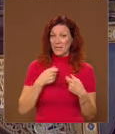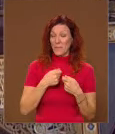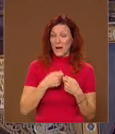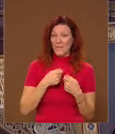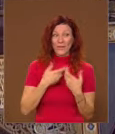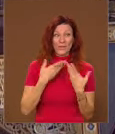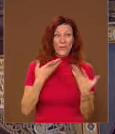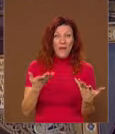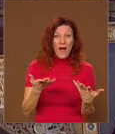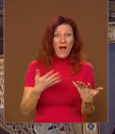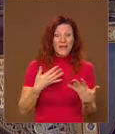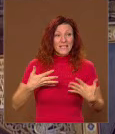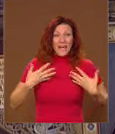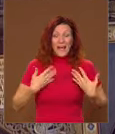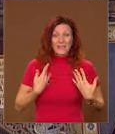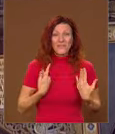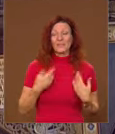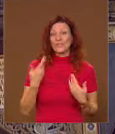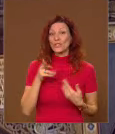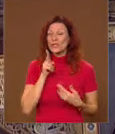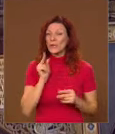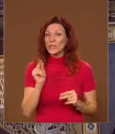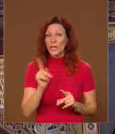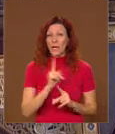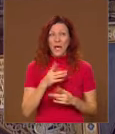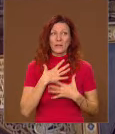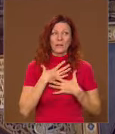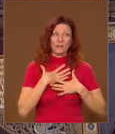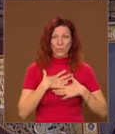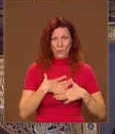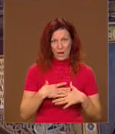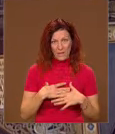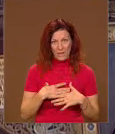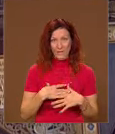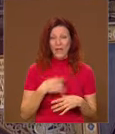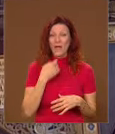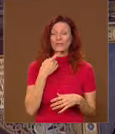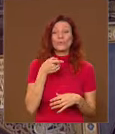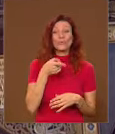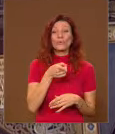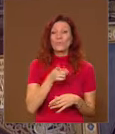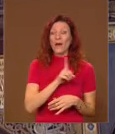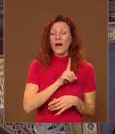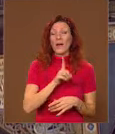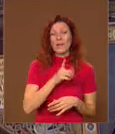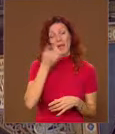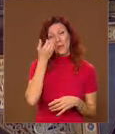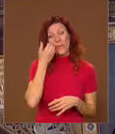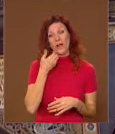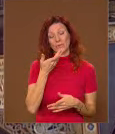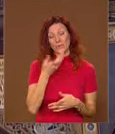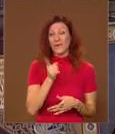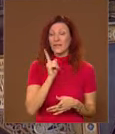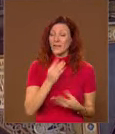с въздишки, понеже той не е полезно за